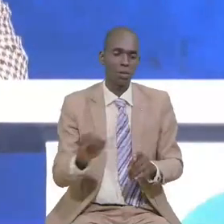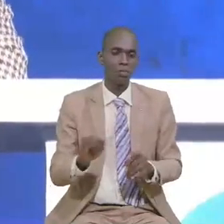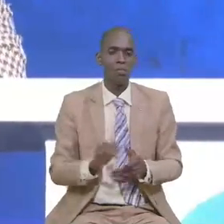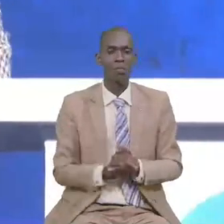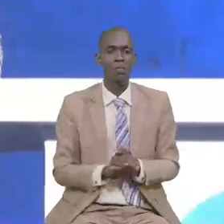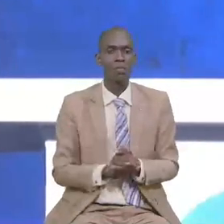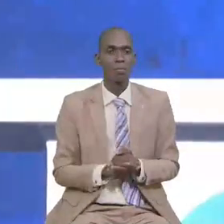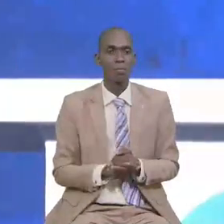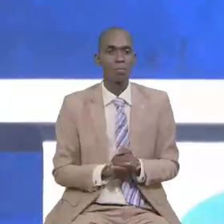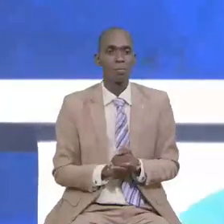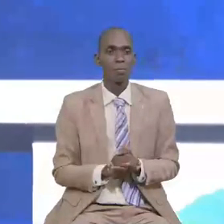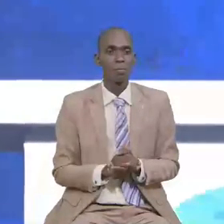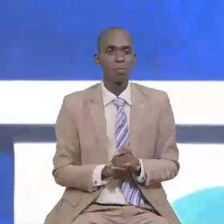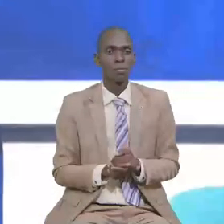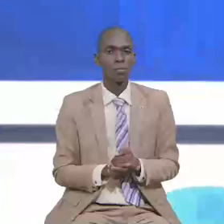créature.